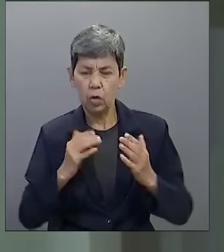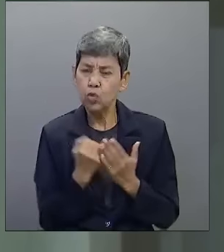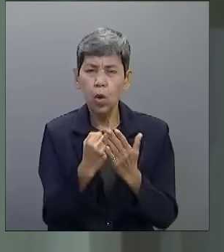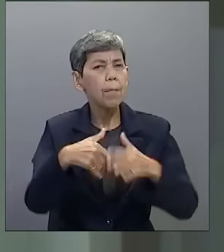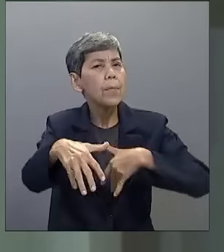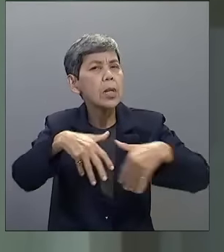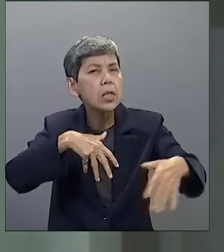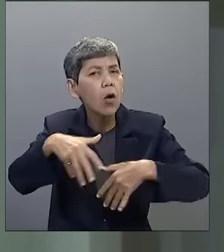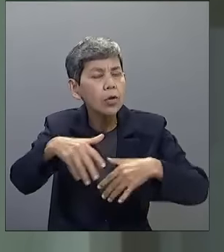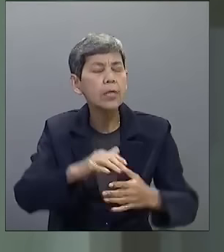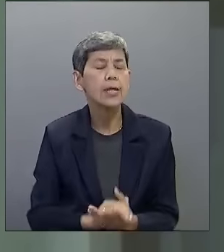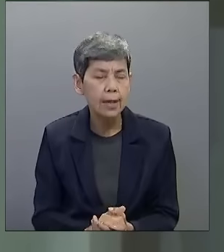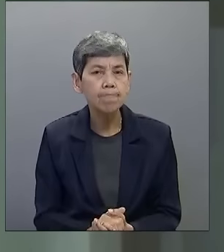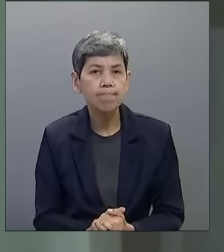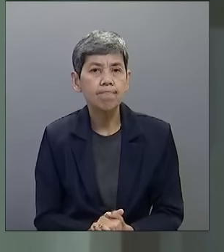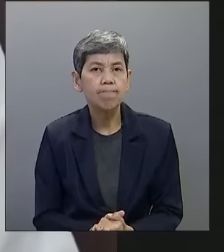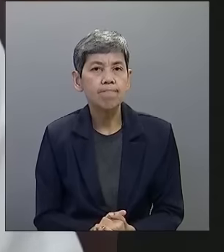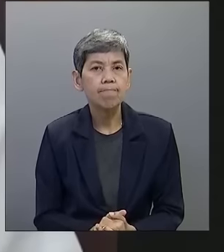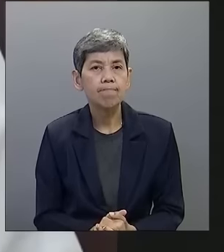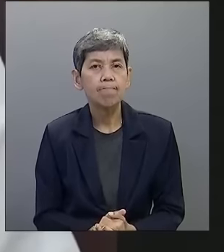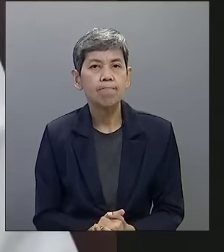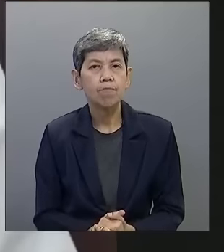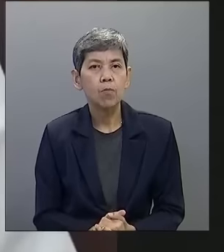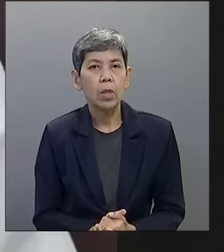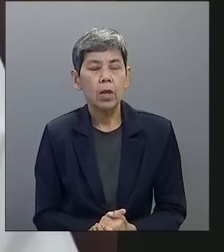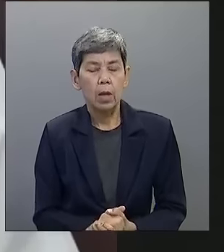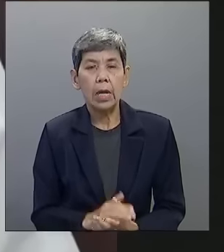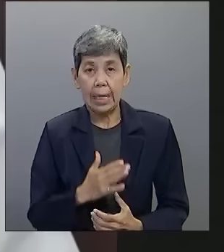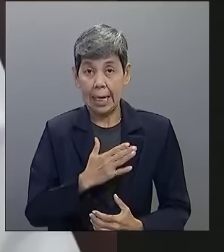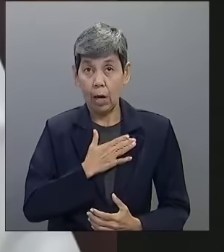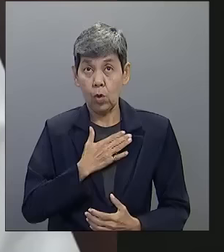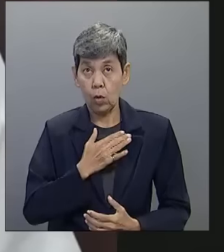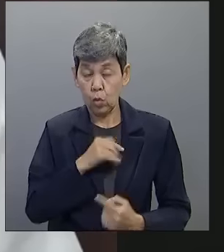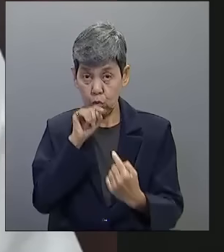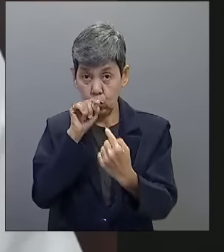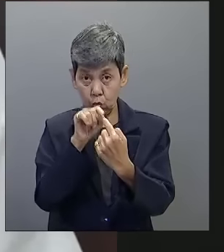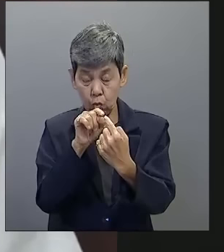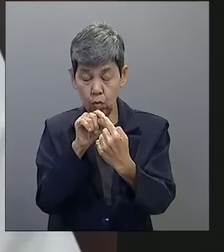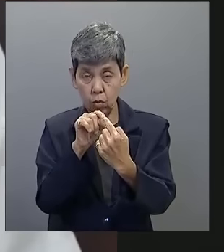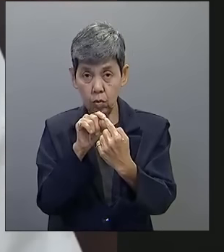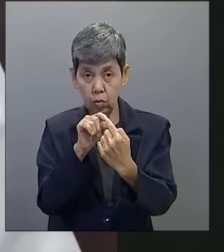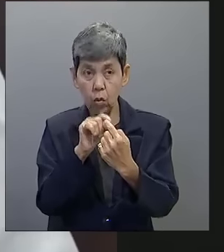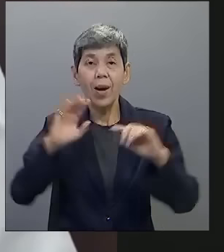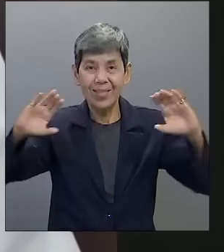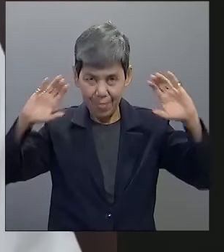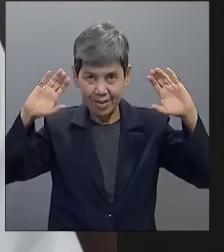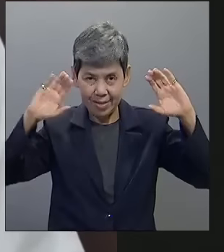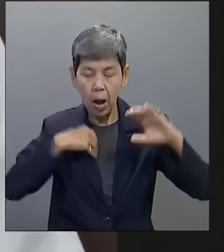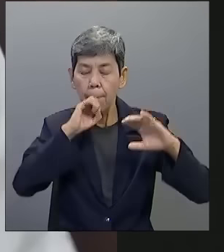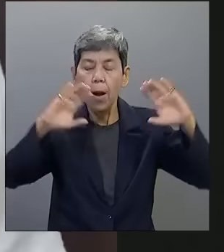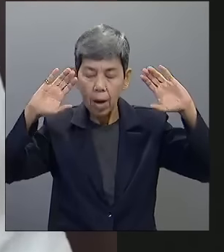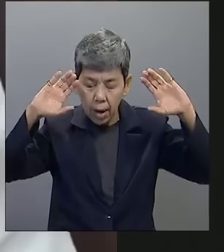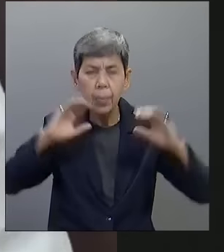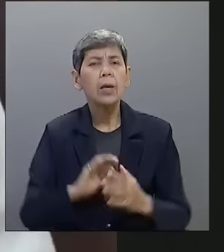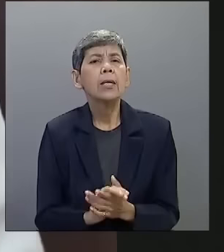ชนในช่วงนี้อะค่ะคุณหมอคะ คือเราขอไปแตะตรงมาตรการของภาครัฐนิดหนึ่งนะครับ